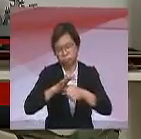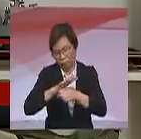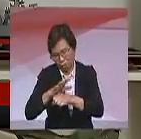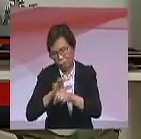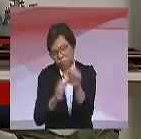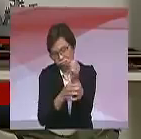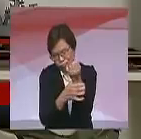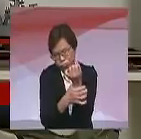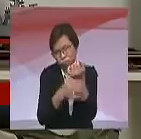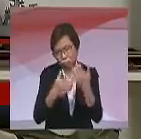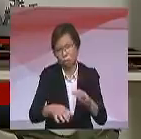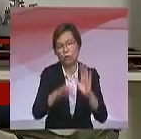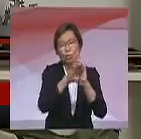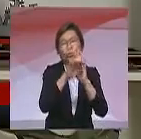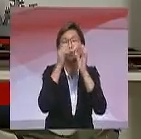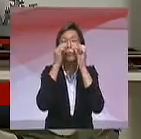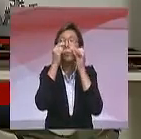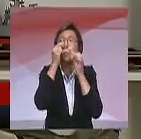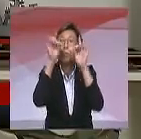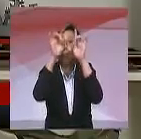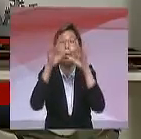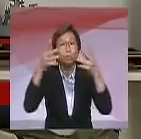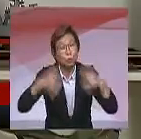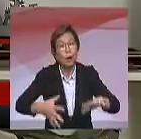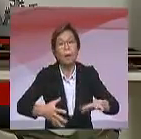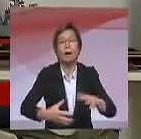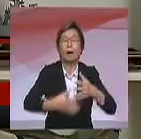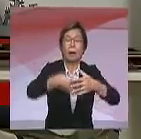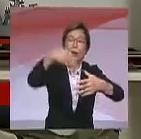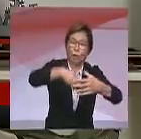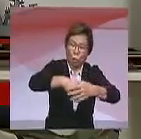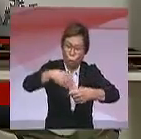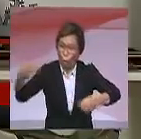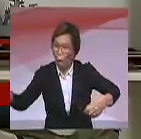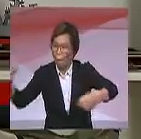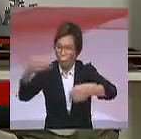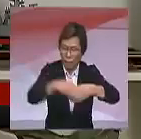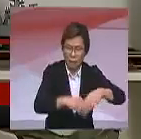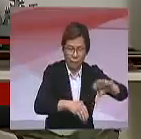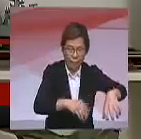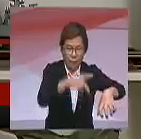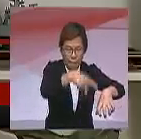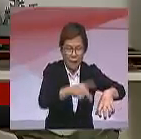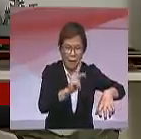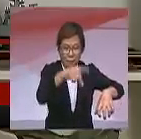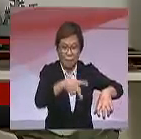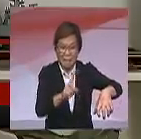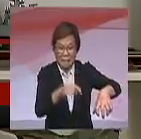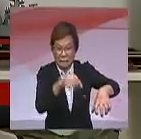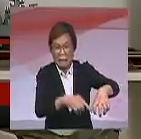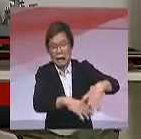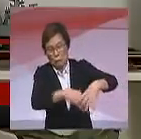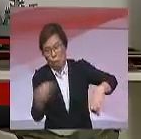yang telah pun diambil sampel mereka. Pergerakan keluar masuk melibatkan kawasan PKPD